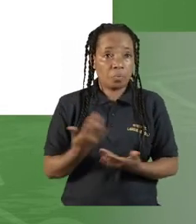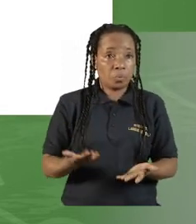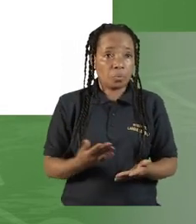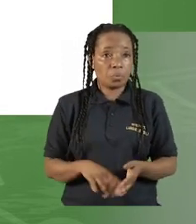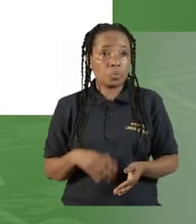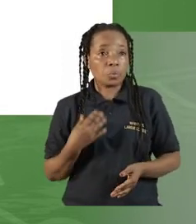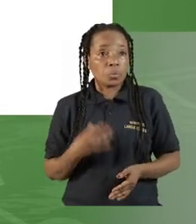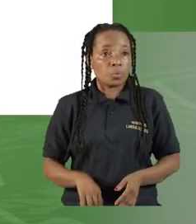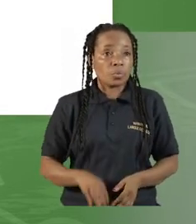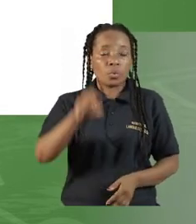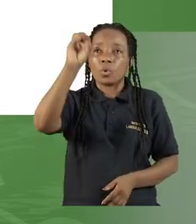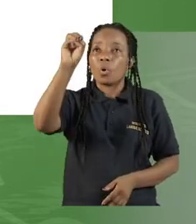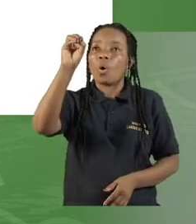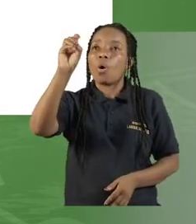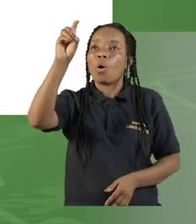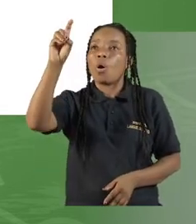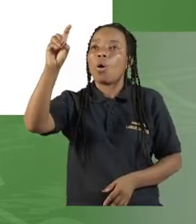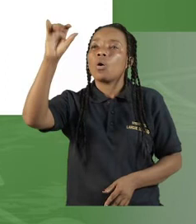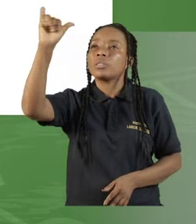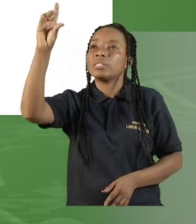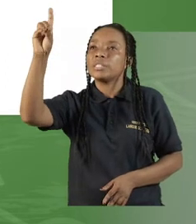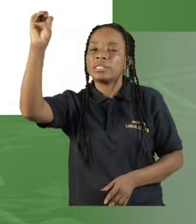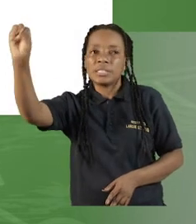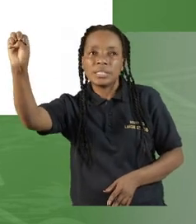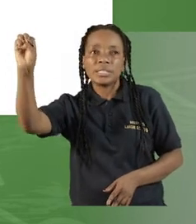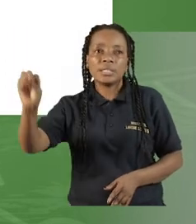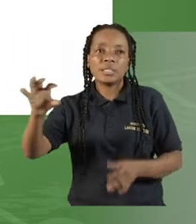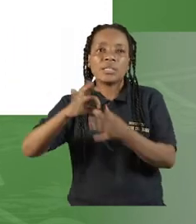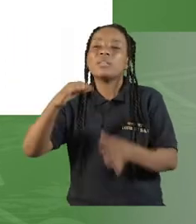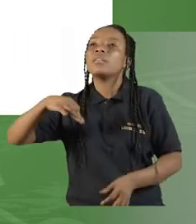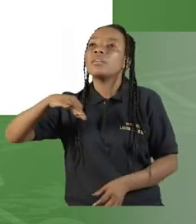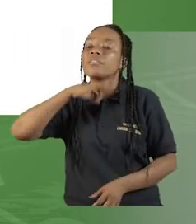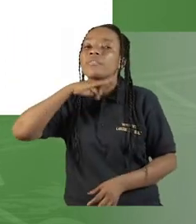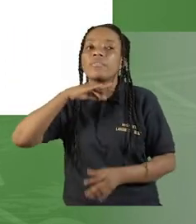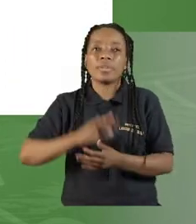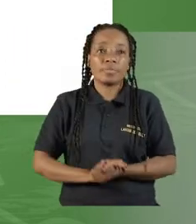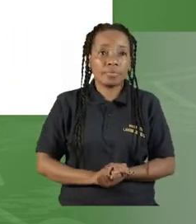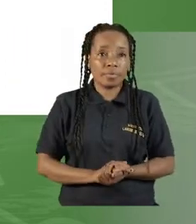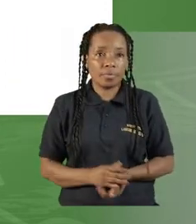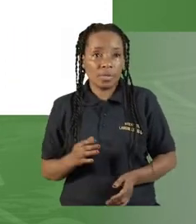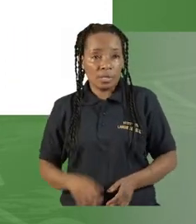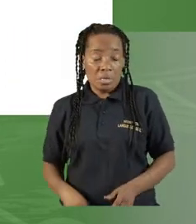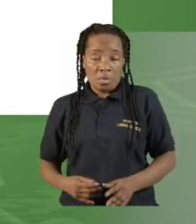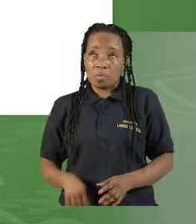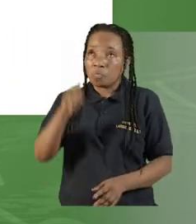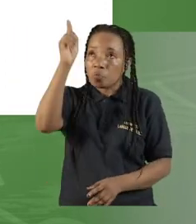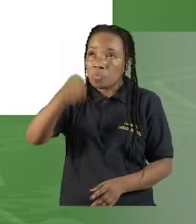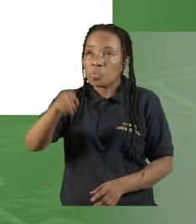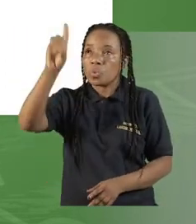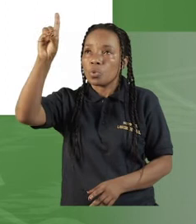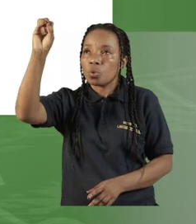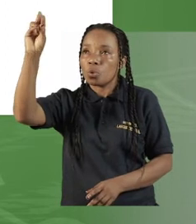l'oxyde magnétique de fer, point, dont dans le dioxygène,